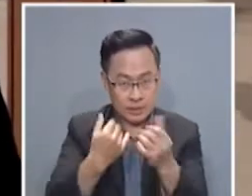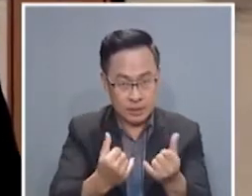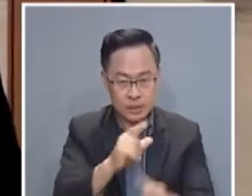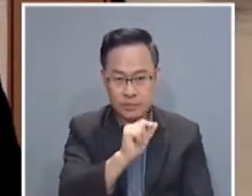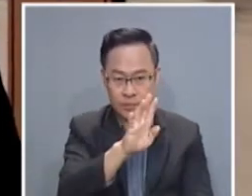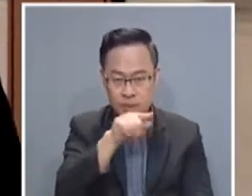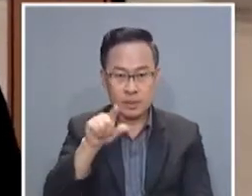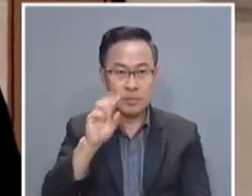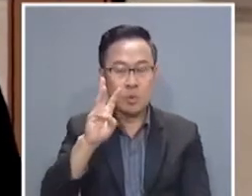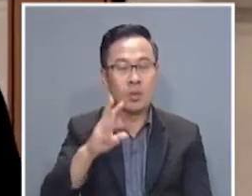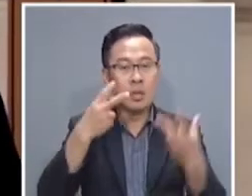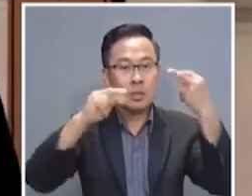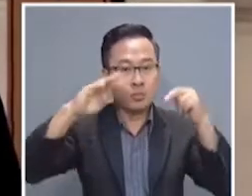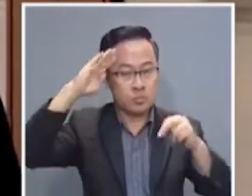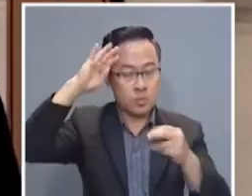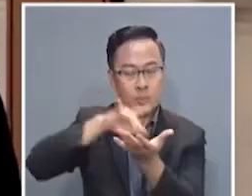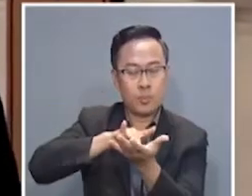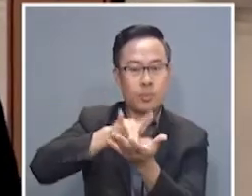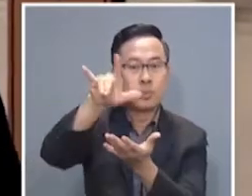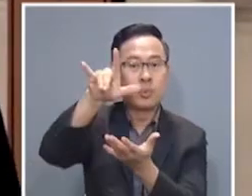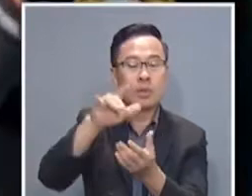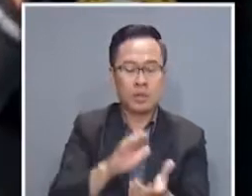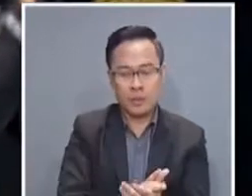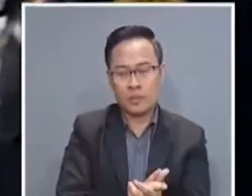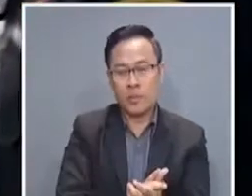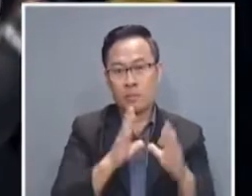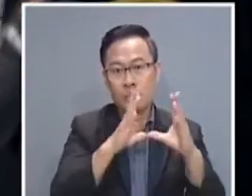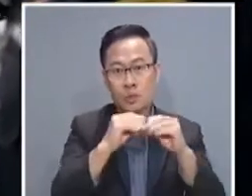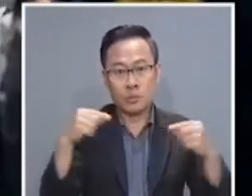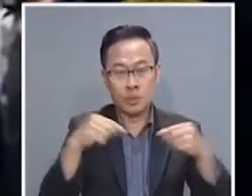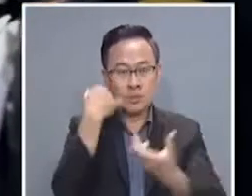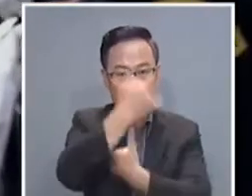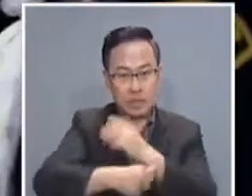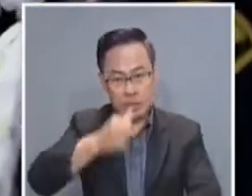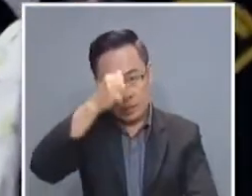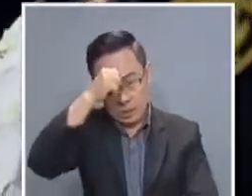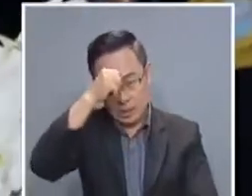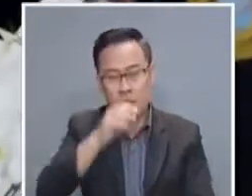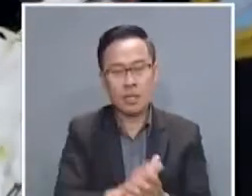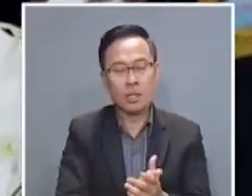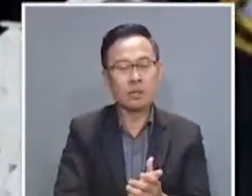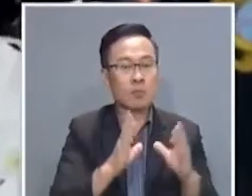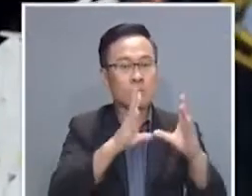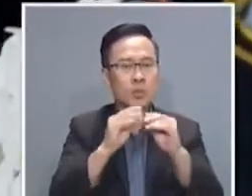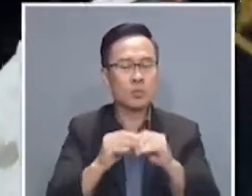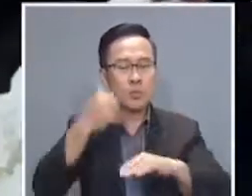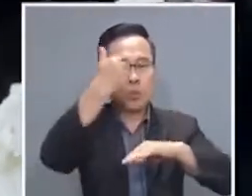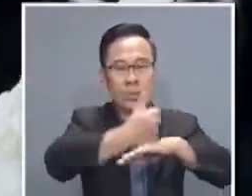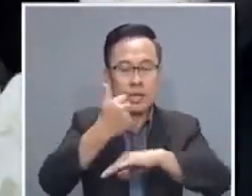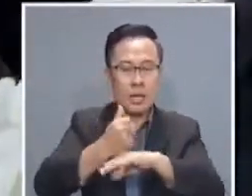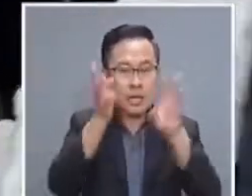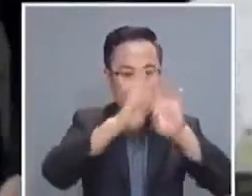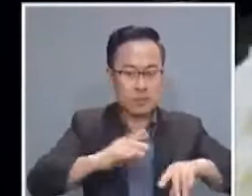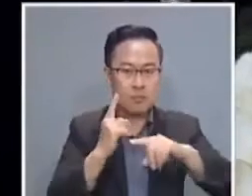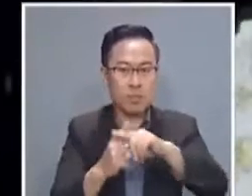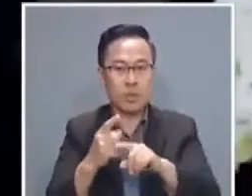ครับพลเอกประยุทธ์จันทร์โอชานายกรัฐมนตรีมีกำหนดการเดินทางเยือนสาธารณรัฐอินเดียเพื่อเข้าร่วมการประชุมสุดยอดอาเซียนอิน